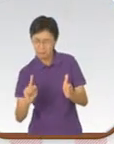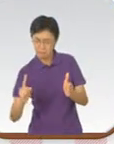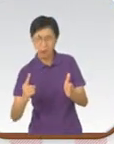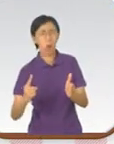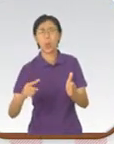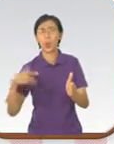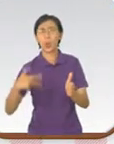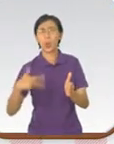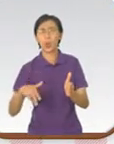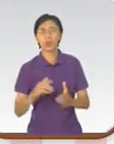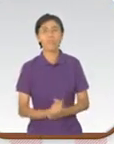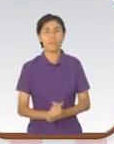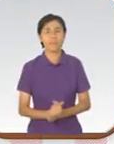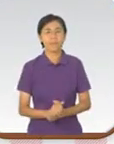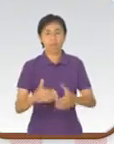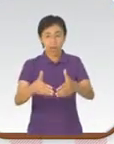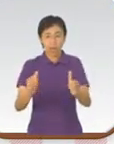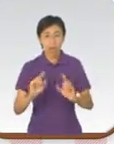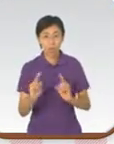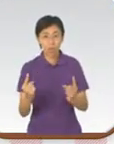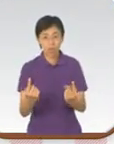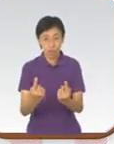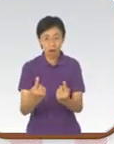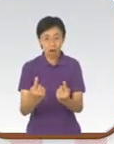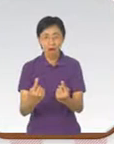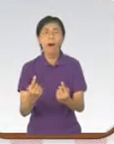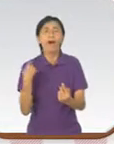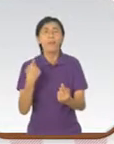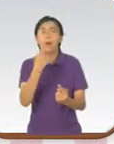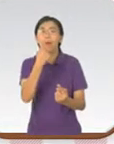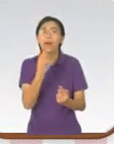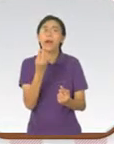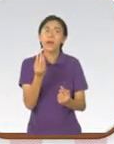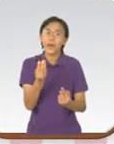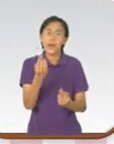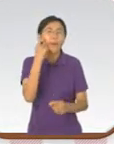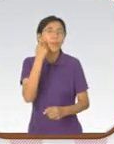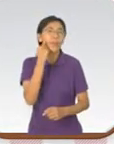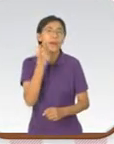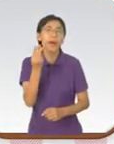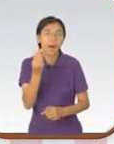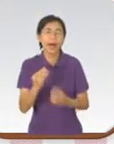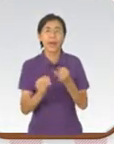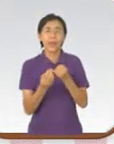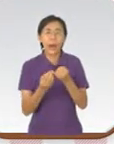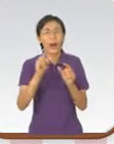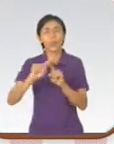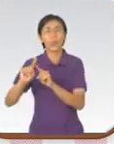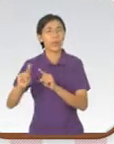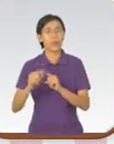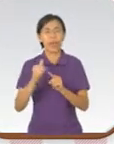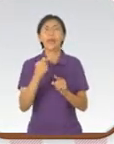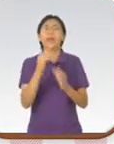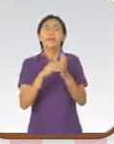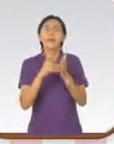อันนี้ส่วนใหญ่ถ้าเป็นไวท์ช็อกเนี่ยที่จะให้สวยก็คือแต่งกับพวกเบอร์รี่จะเป็นสตรอเบอรี่ก็ได้หรือว่าจะเป็นพวกราสเบอร์รี่หรือเชอร์รี่อะไรแบบสี